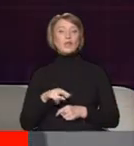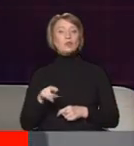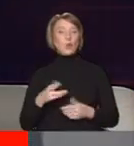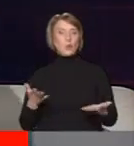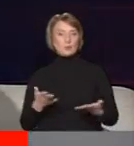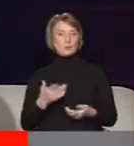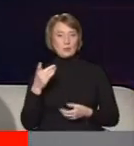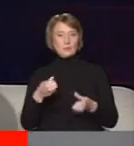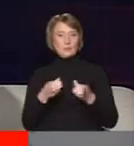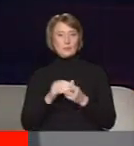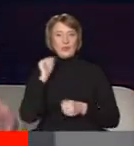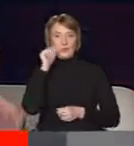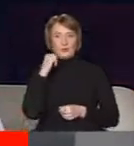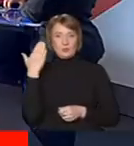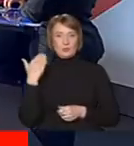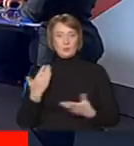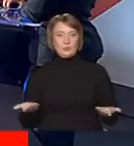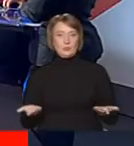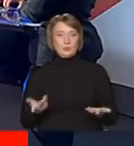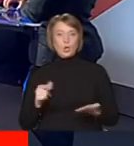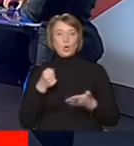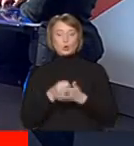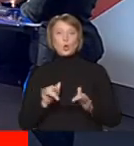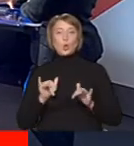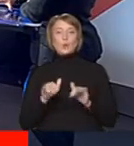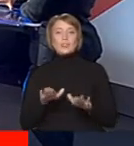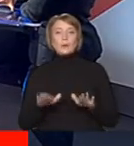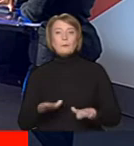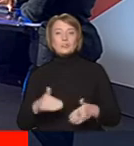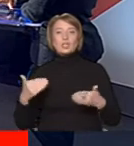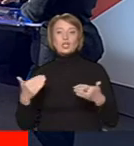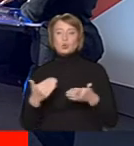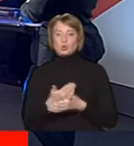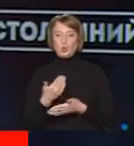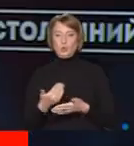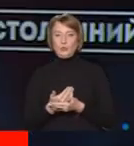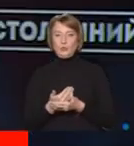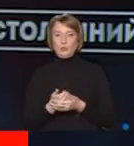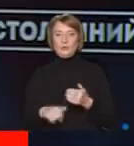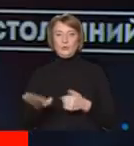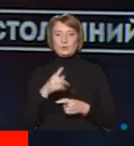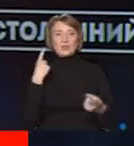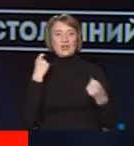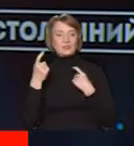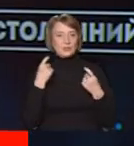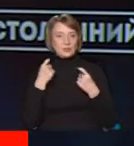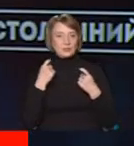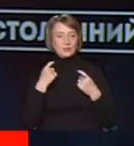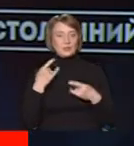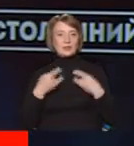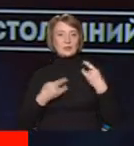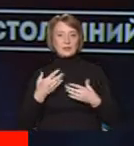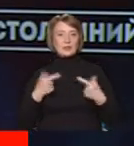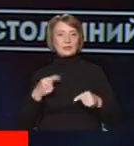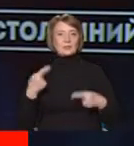інший. Рік тому був Янукович. Який рік тому був Янукович? До міста, тому що у нас знову ж таки виходить до формату інформаційного каналу, де йдуть чвари,